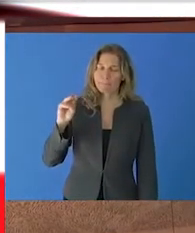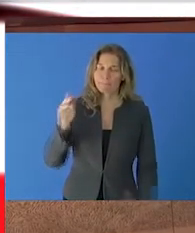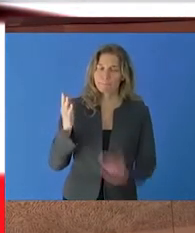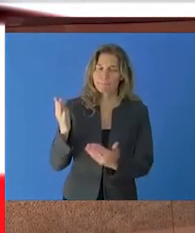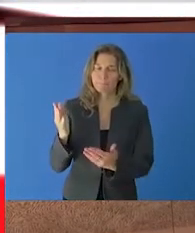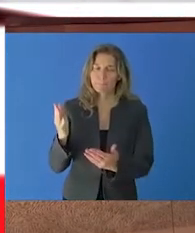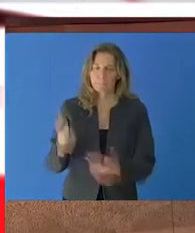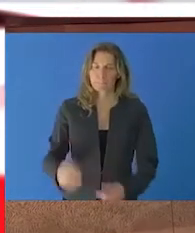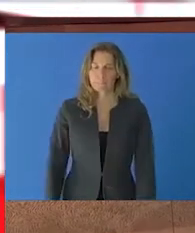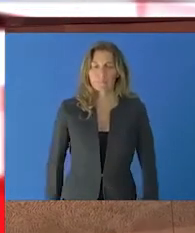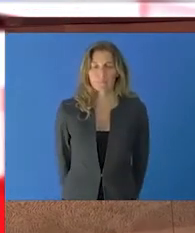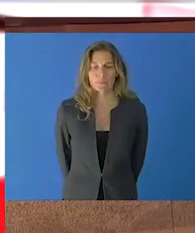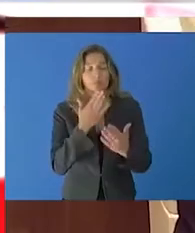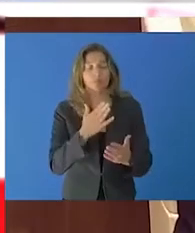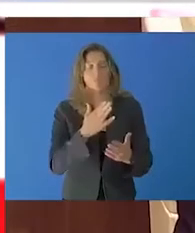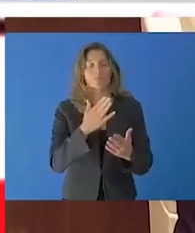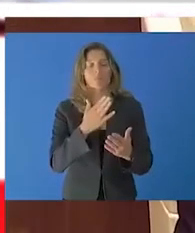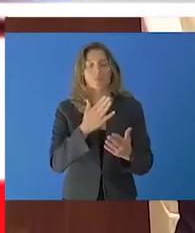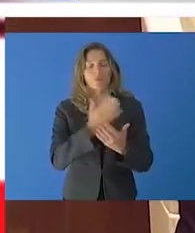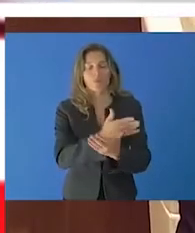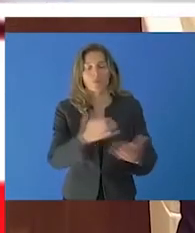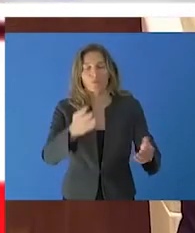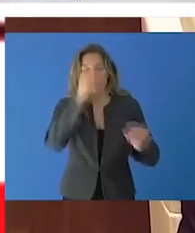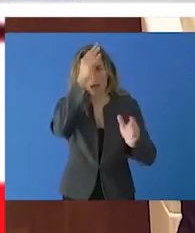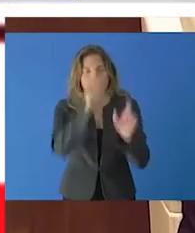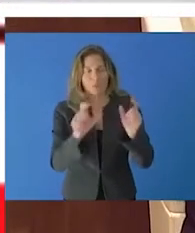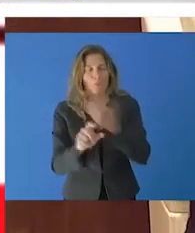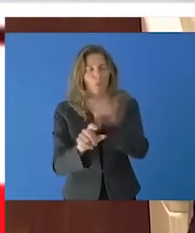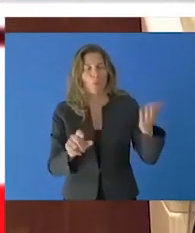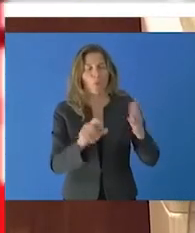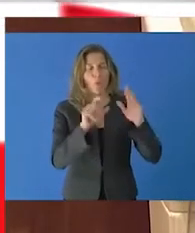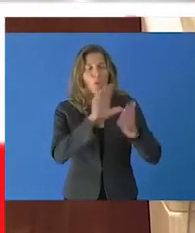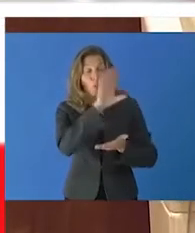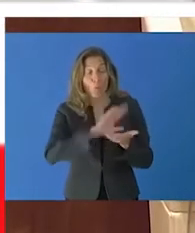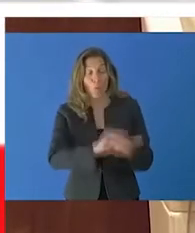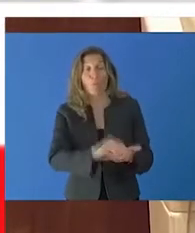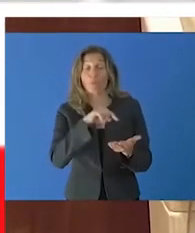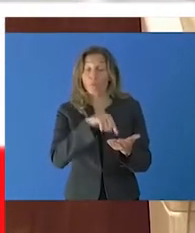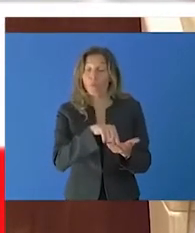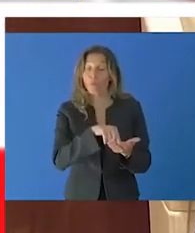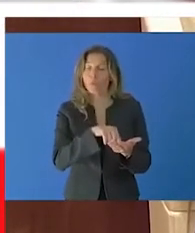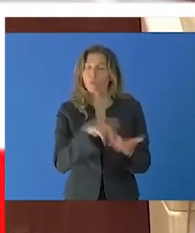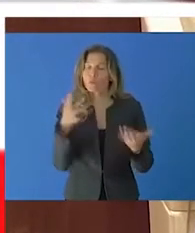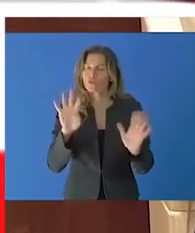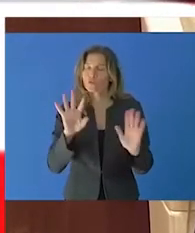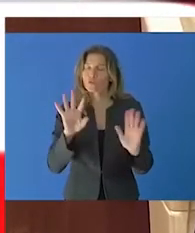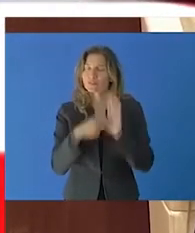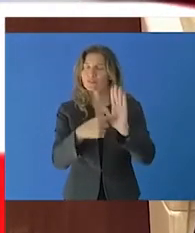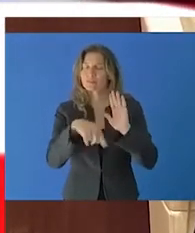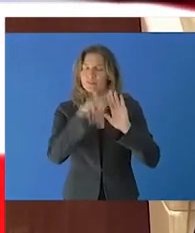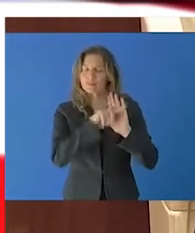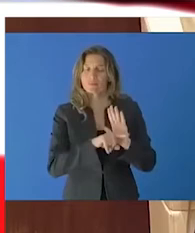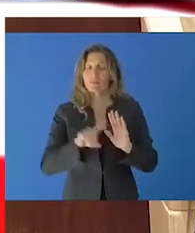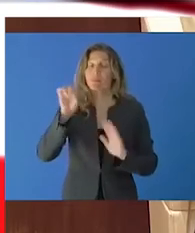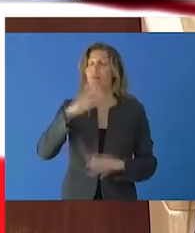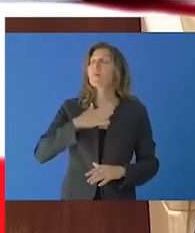points 3 et de tous les traités et accords et autres arrangements constructive entre les peuples autochtones et les états y compris les accords